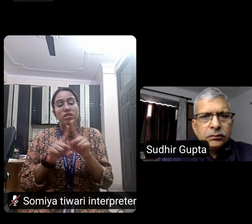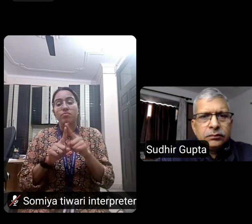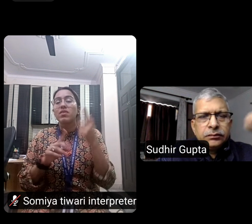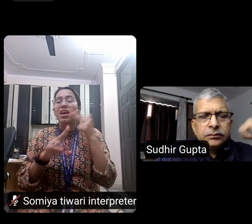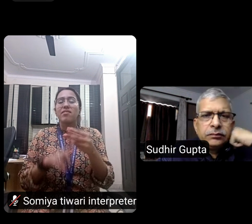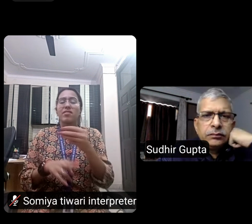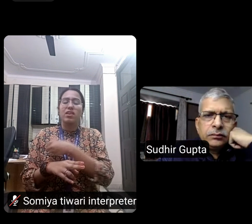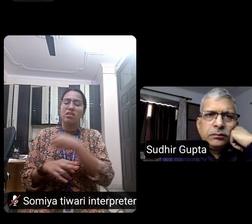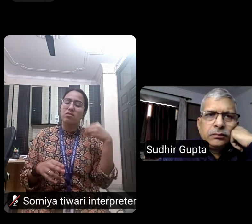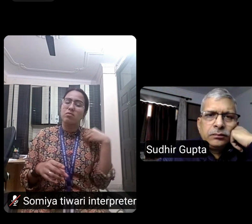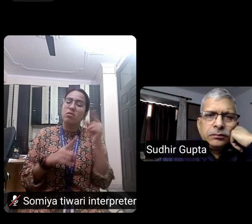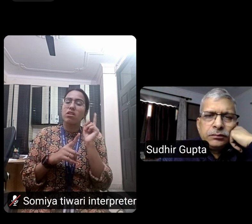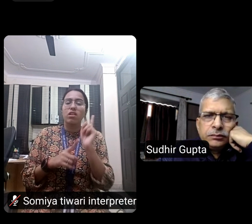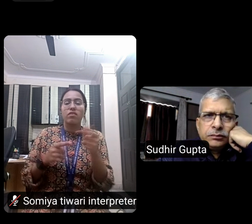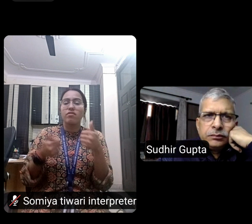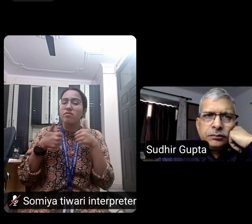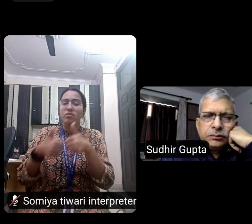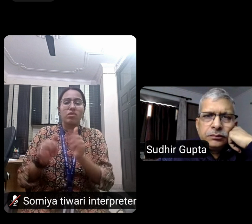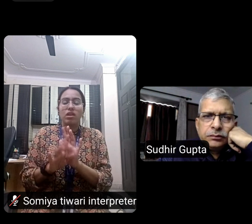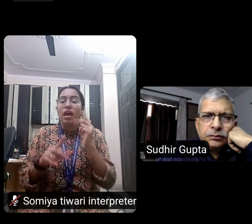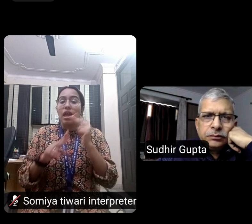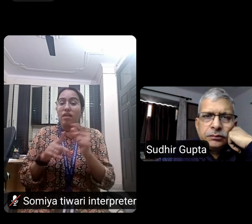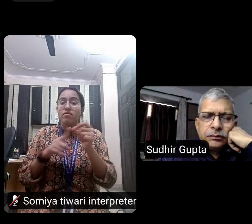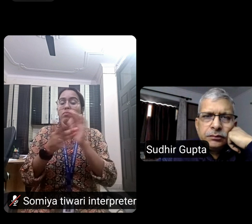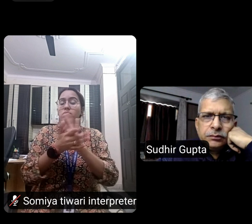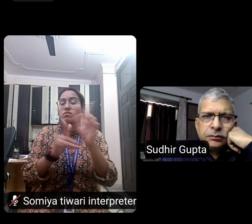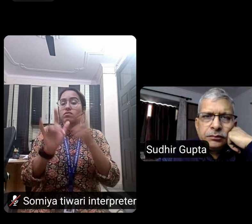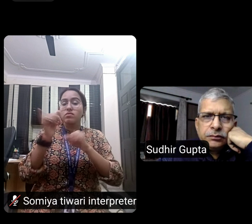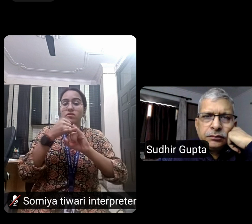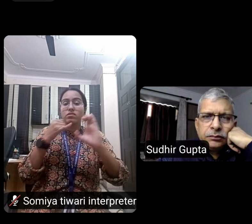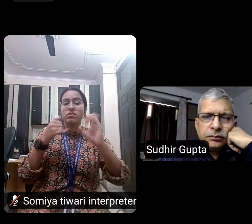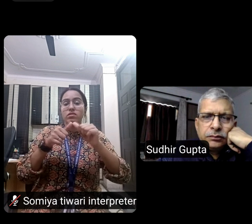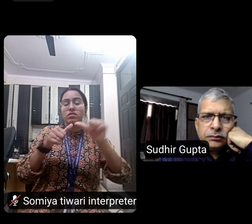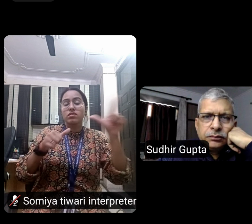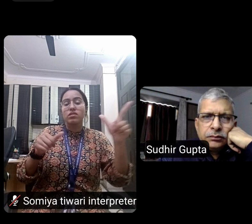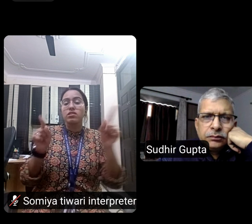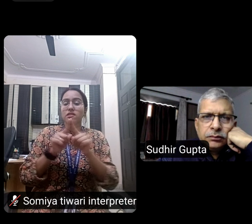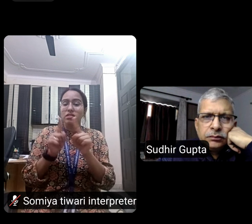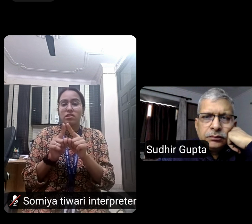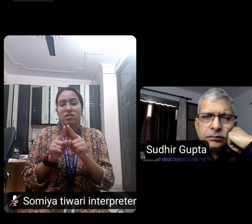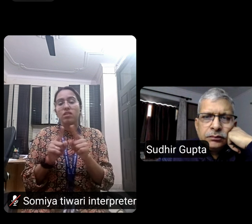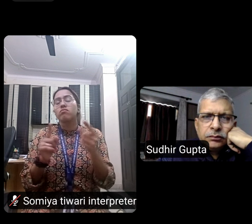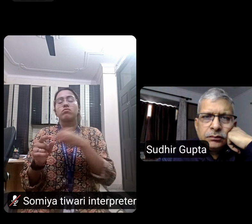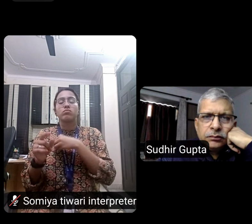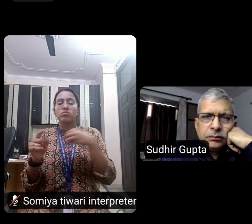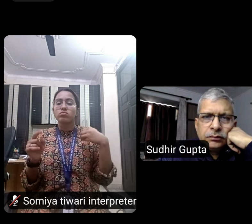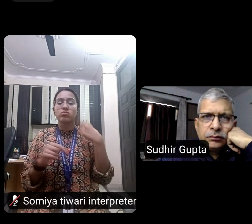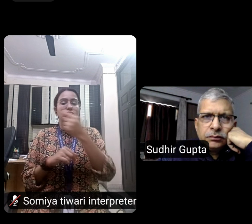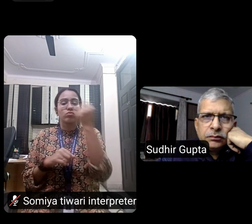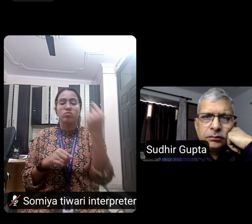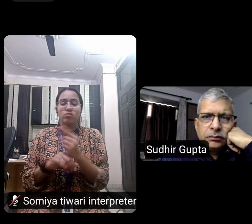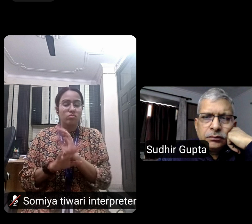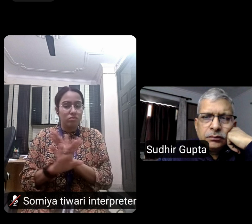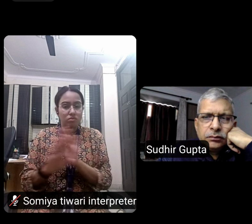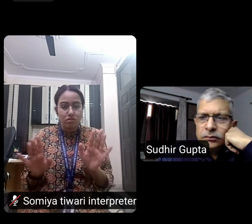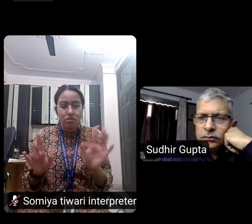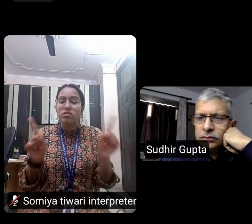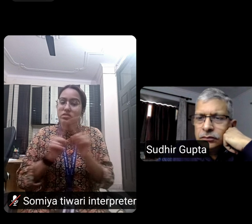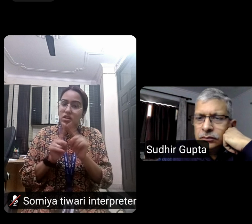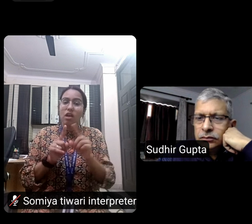क्लिनिकल सेटअप में भी, अगर आप फिजिकली भी कोई जा रहा है तो क्लिनिकल सेटअप में नहीं रहकर आप बाहरी दुनिया से